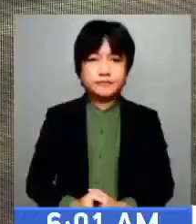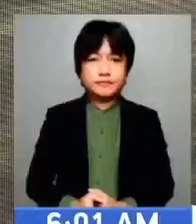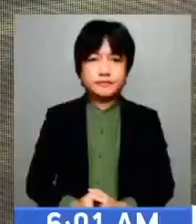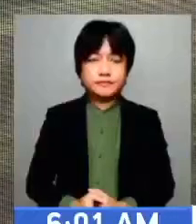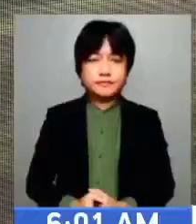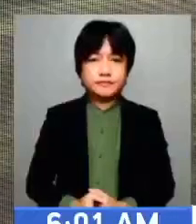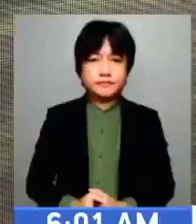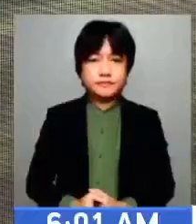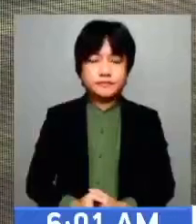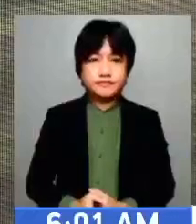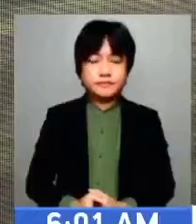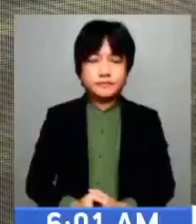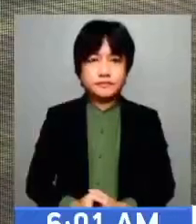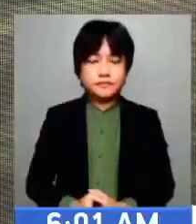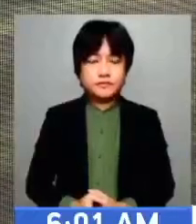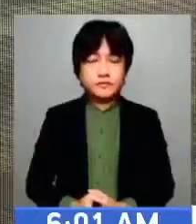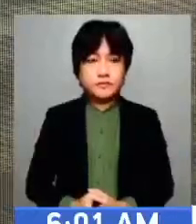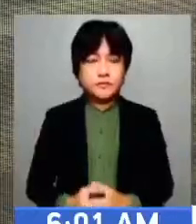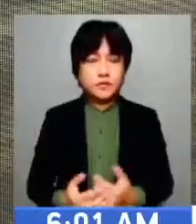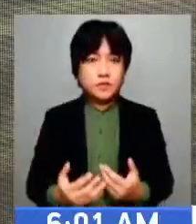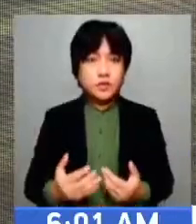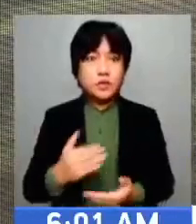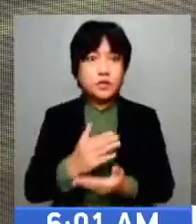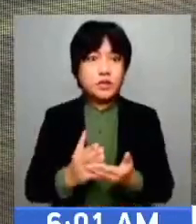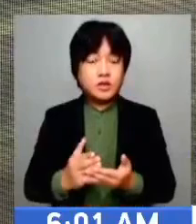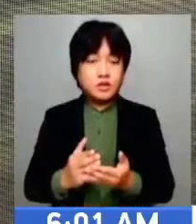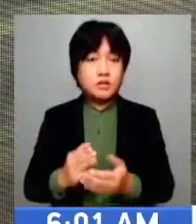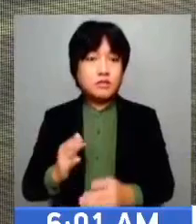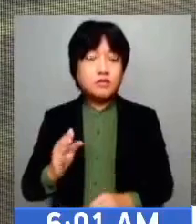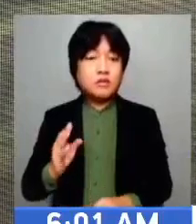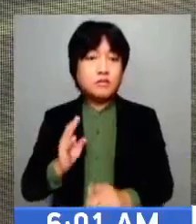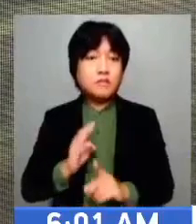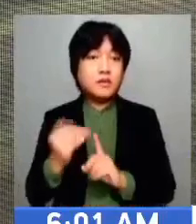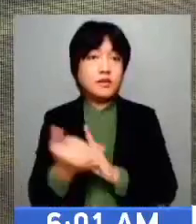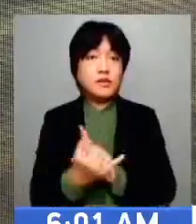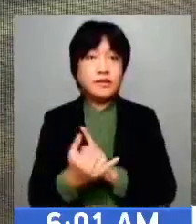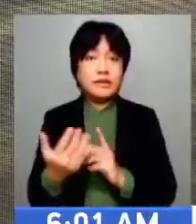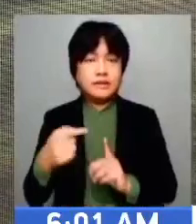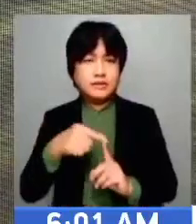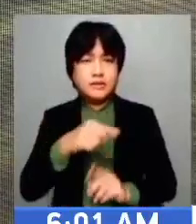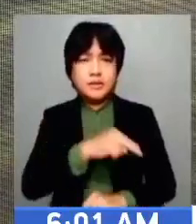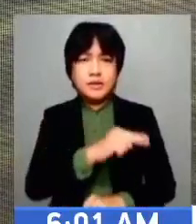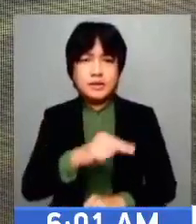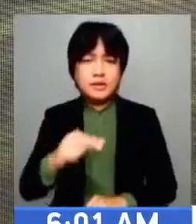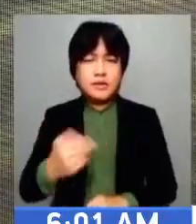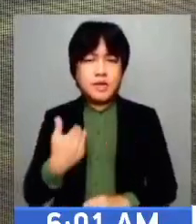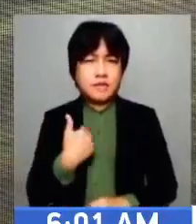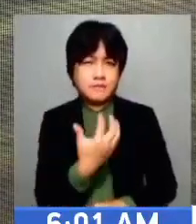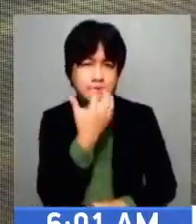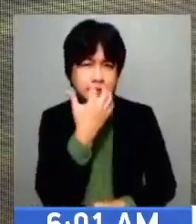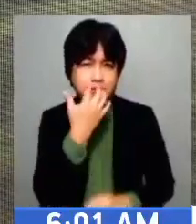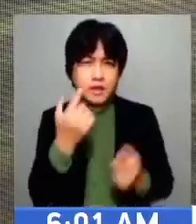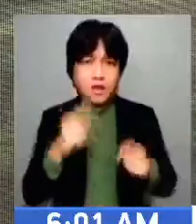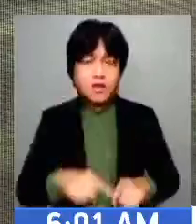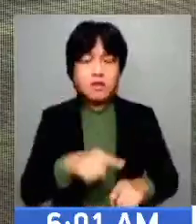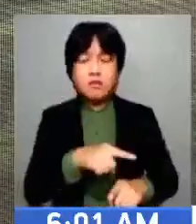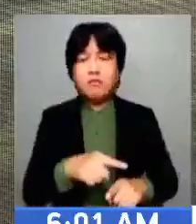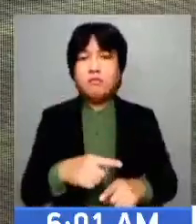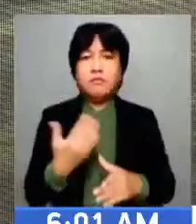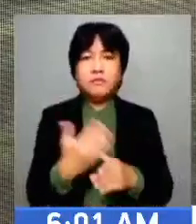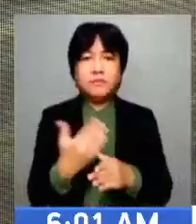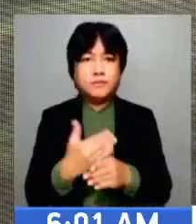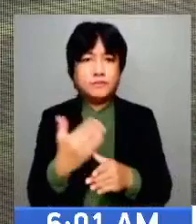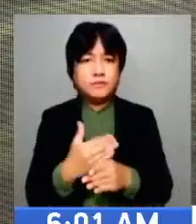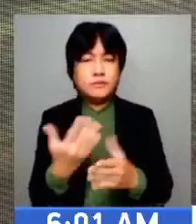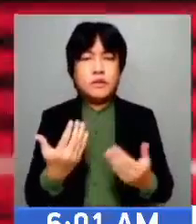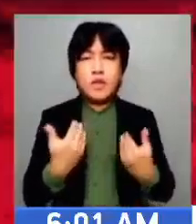Nabulabog ang pagtulog ng ilang taga-barangay NBBS Kaunlaran sa Nabotas dahil sa ammonia leak sa isang planta ng tube ice doon. May unang balita